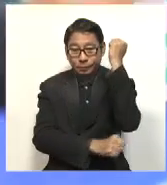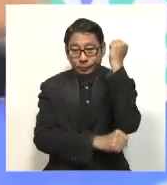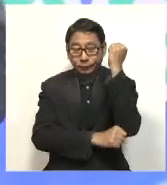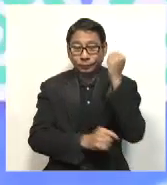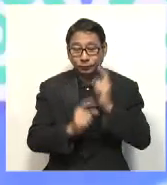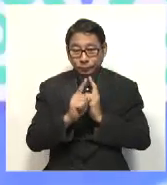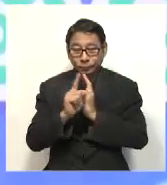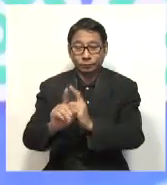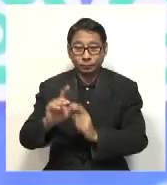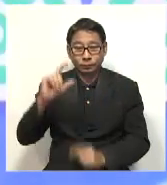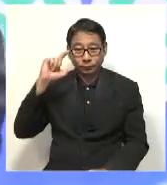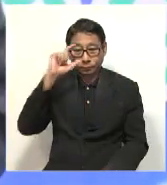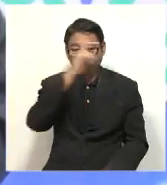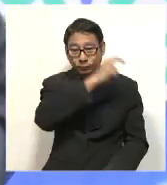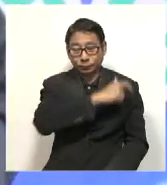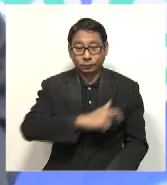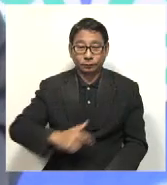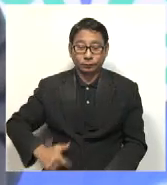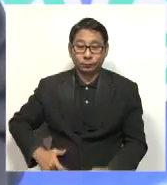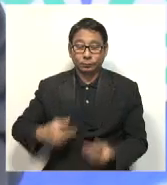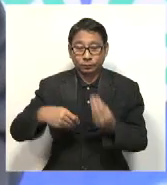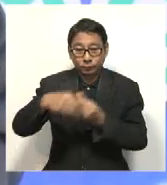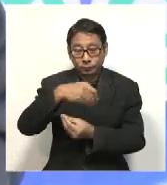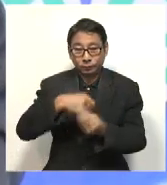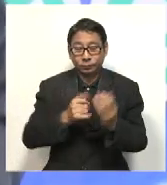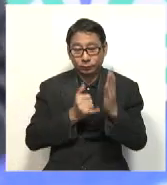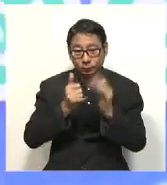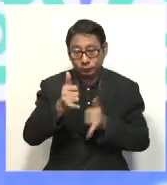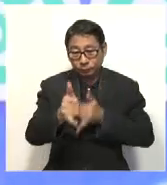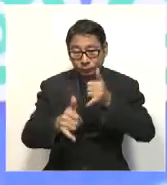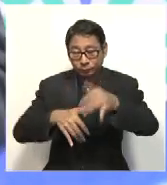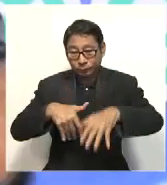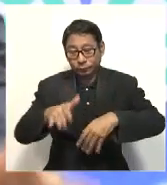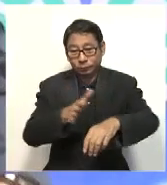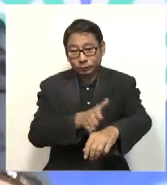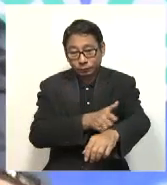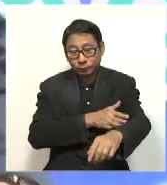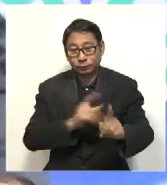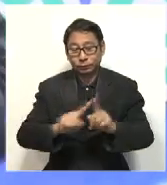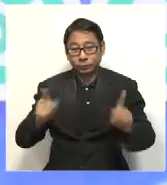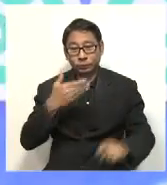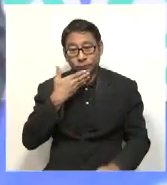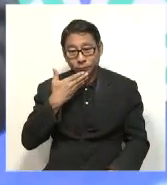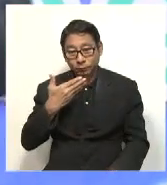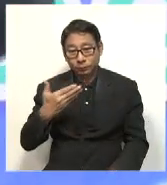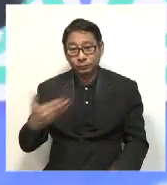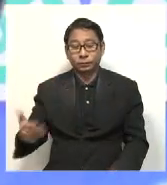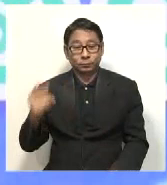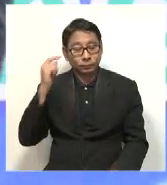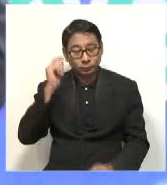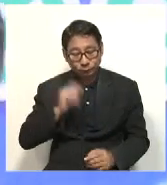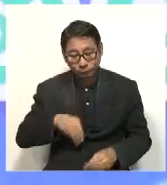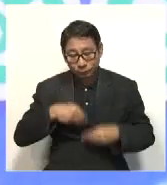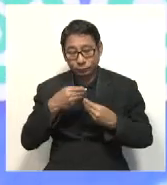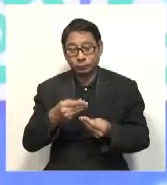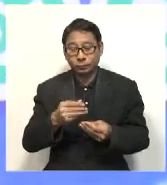ชญาเศรษฐกิจพอเพียงโดยลงชุมชนให้เข้มข้นมากขึ้นอาจช้าไม่ถูกใจแต่ก็มีความยั่งยืนในอนาคตเพื่อลูกหล